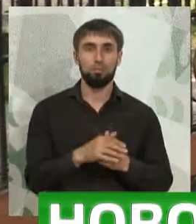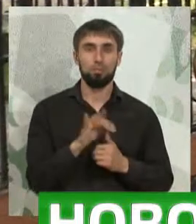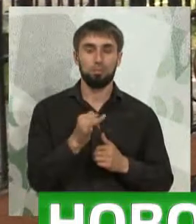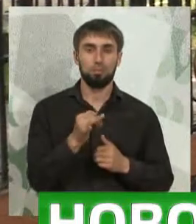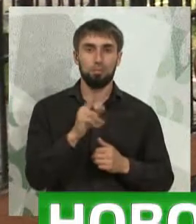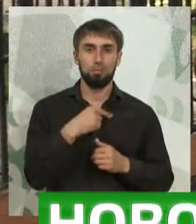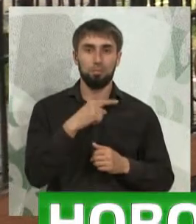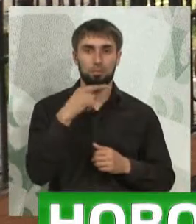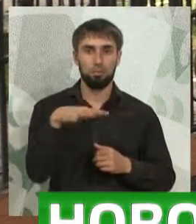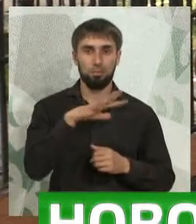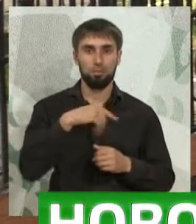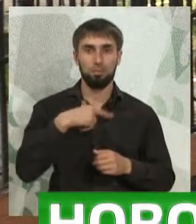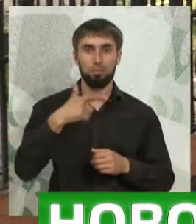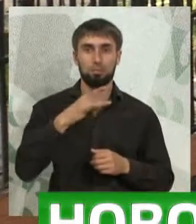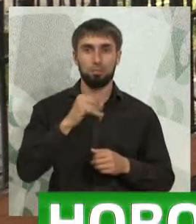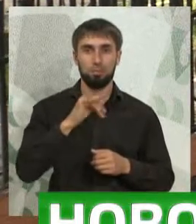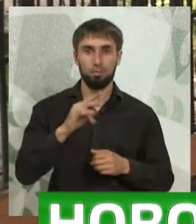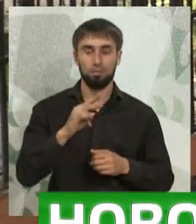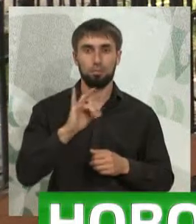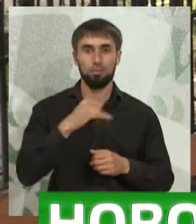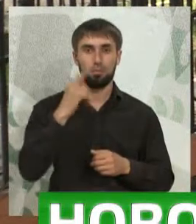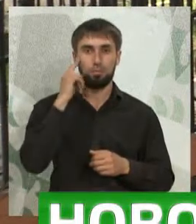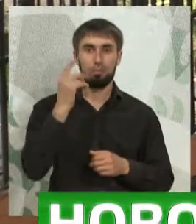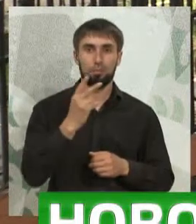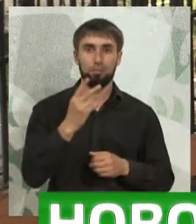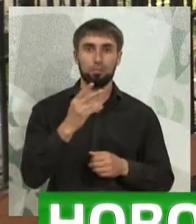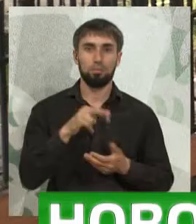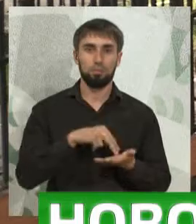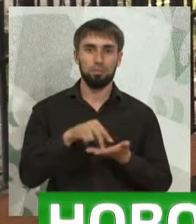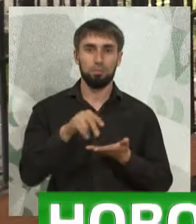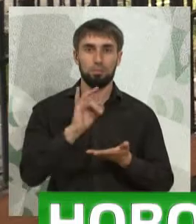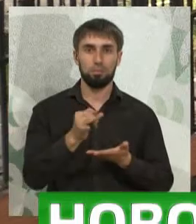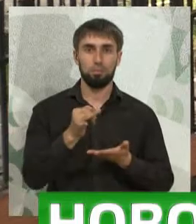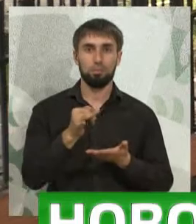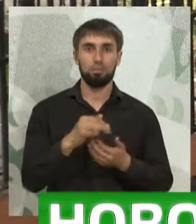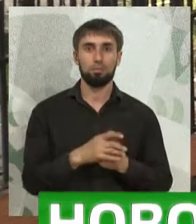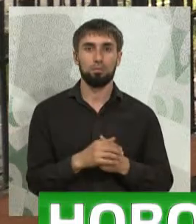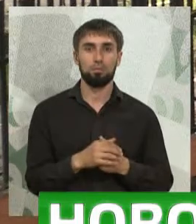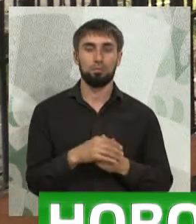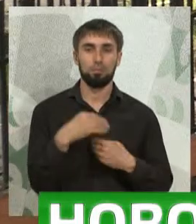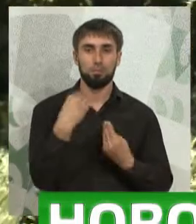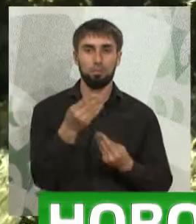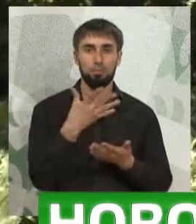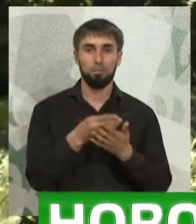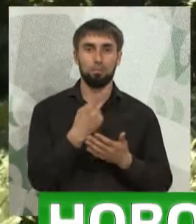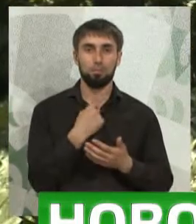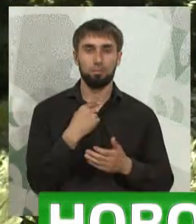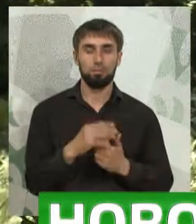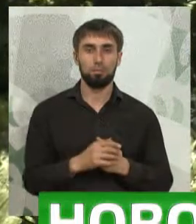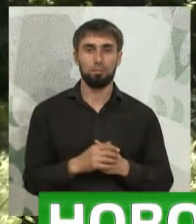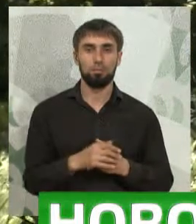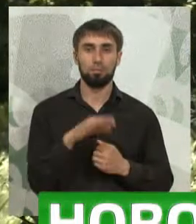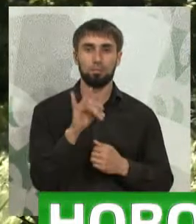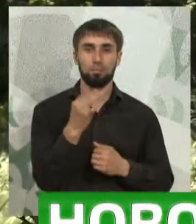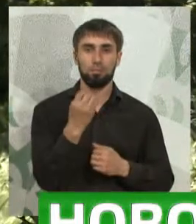гражданин, наверное, нашей страны. И думаю, нужно пойти и отдать свой голос. Еще одни